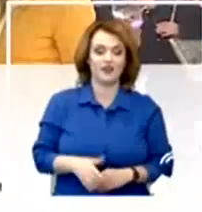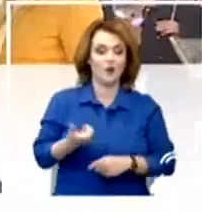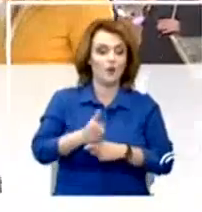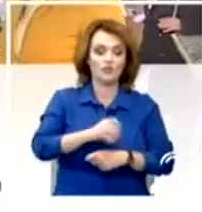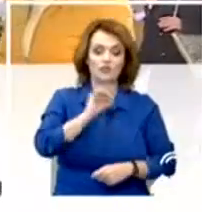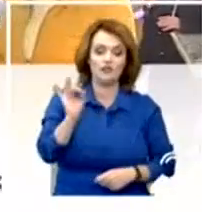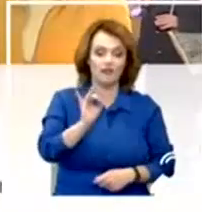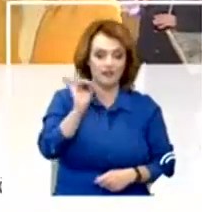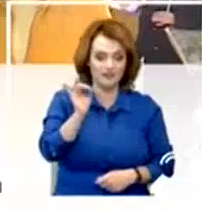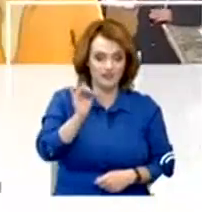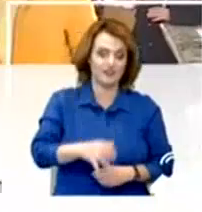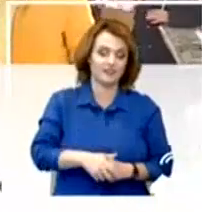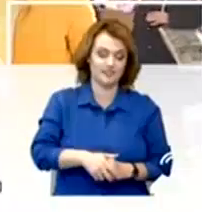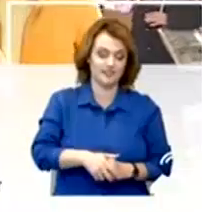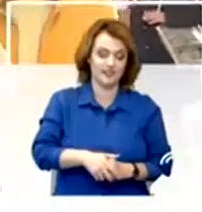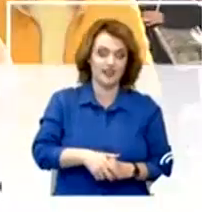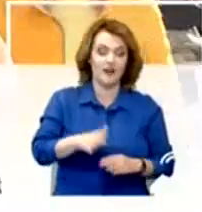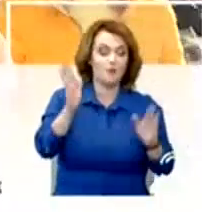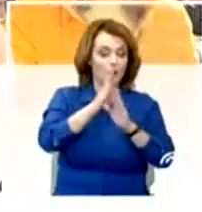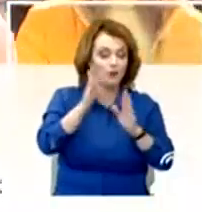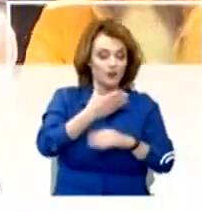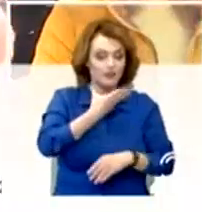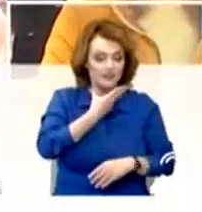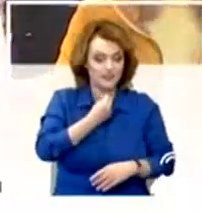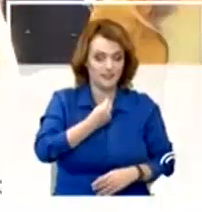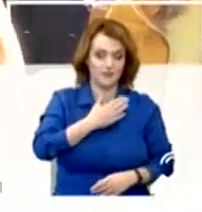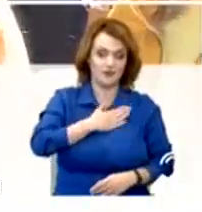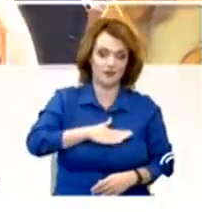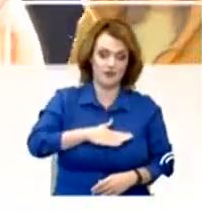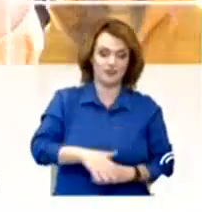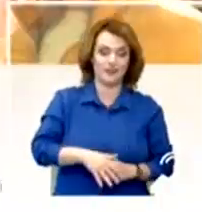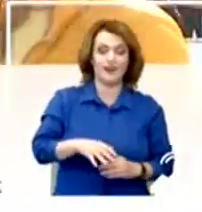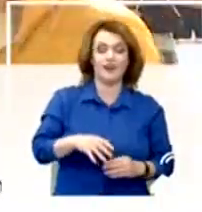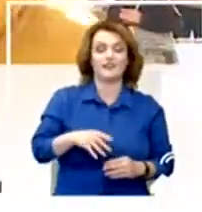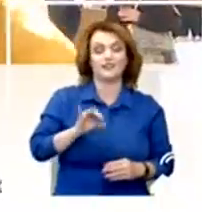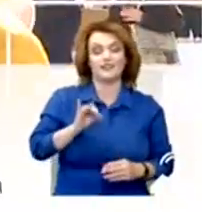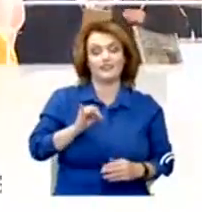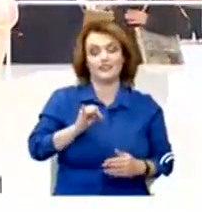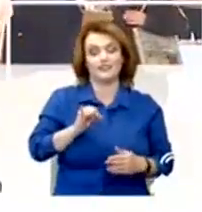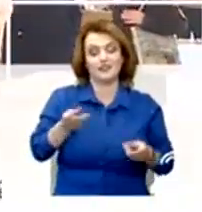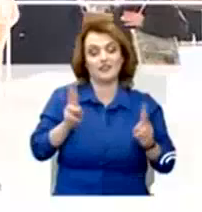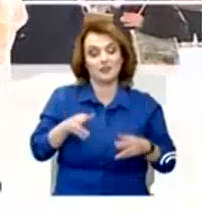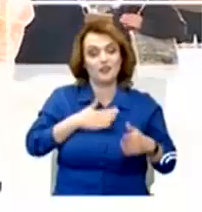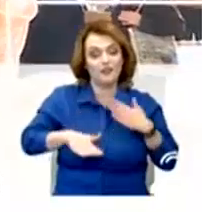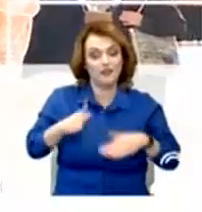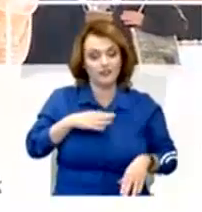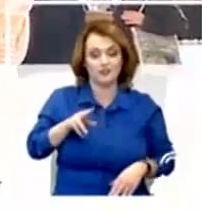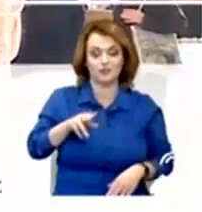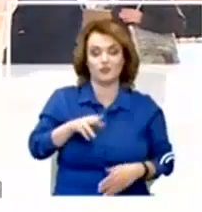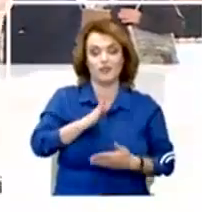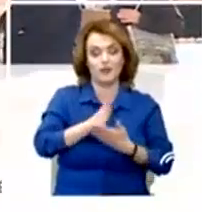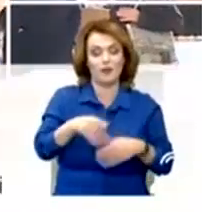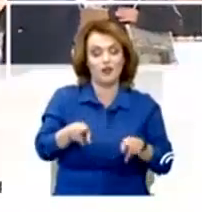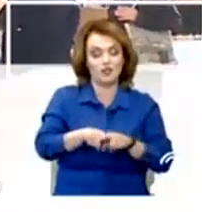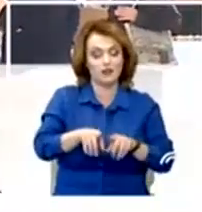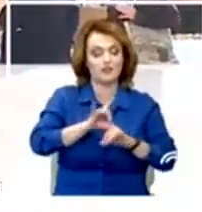Iermaroc. Timpul foarte frumos. Rămâne numai să savurăm și să privim oamenii, să ne bucurăm că avem o sărbătoare